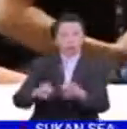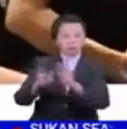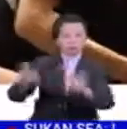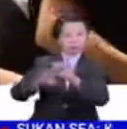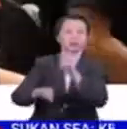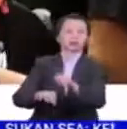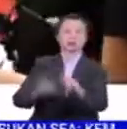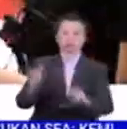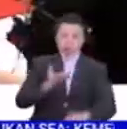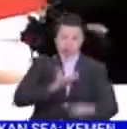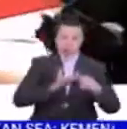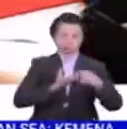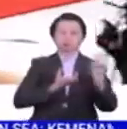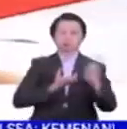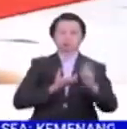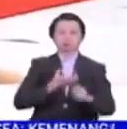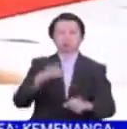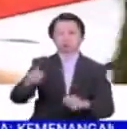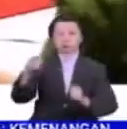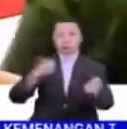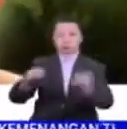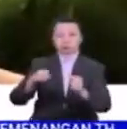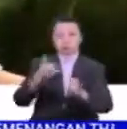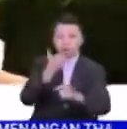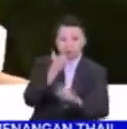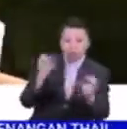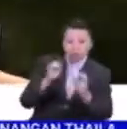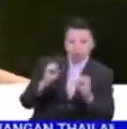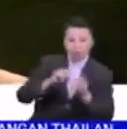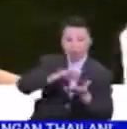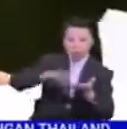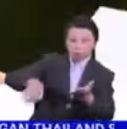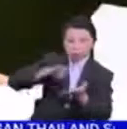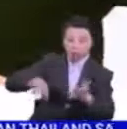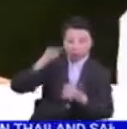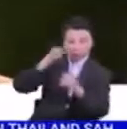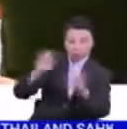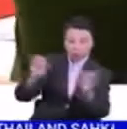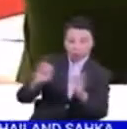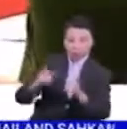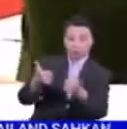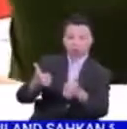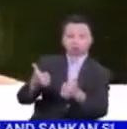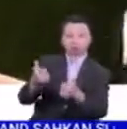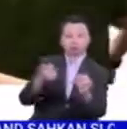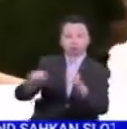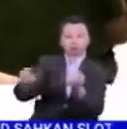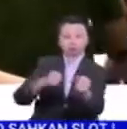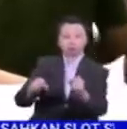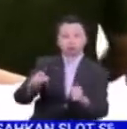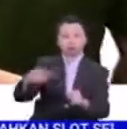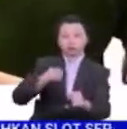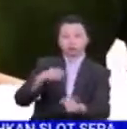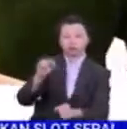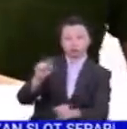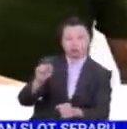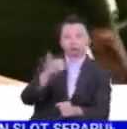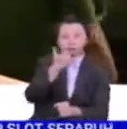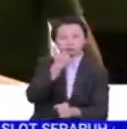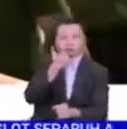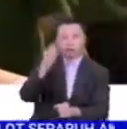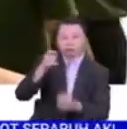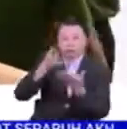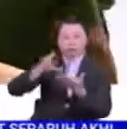Happy some of the mereka tak mist Tak ada dia ada mistake